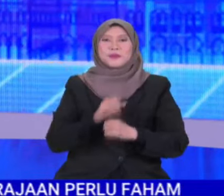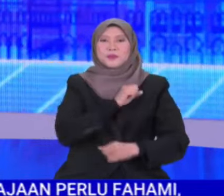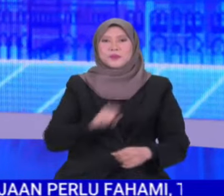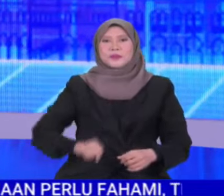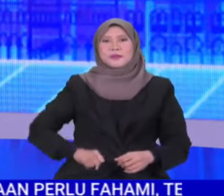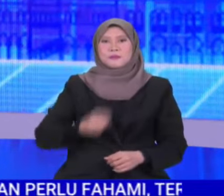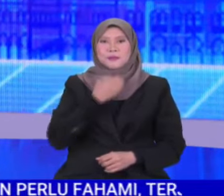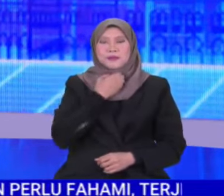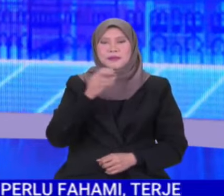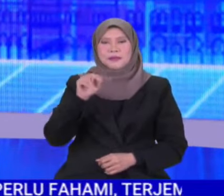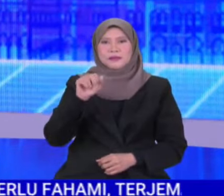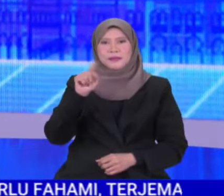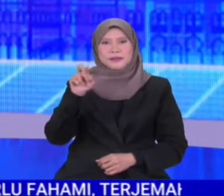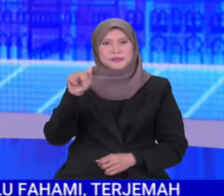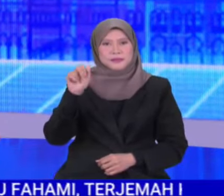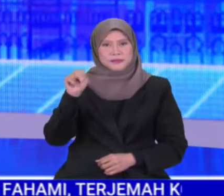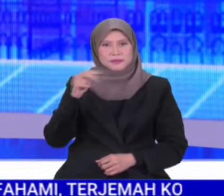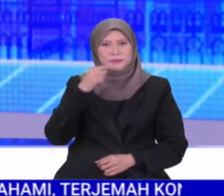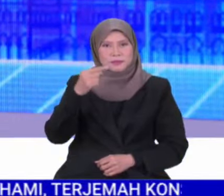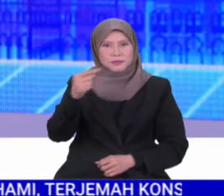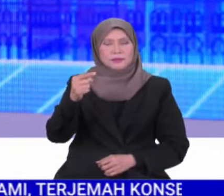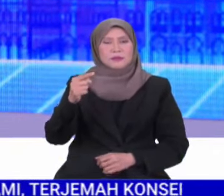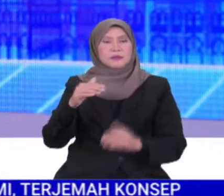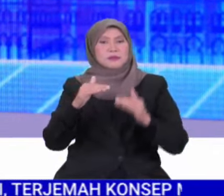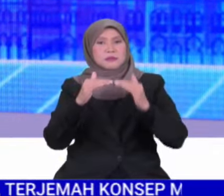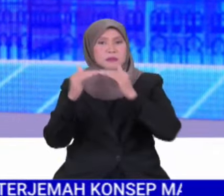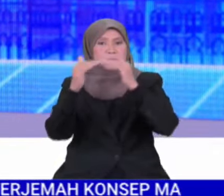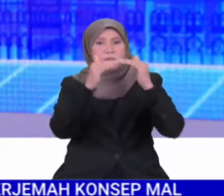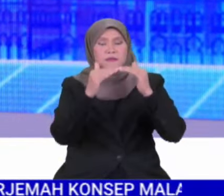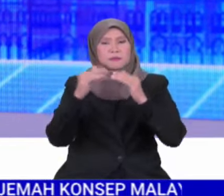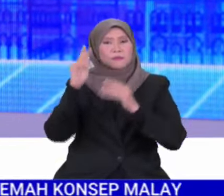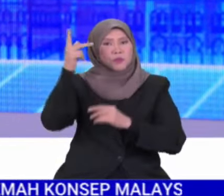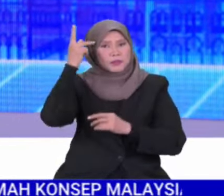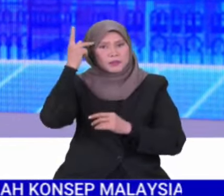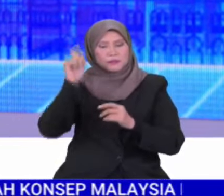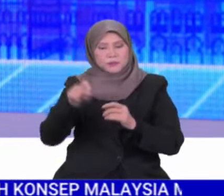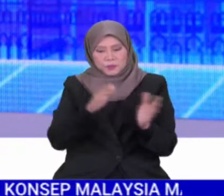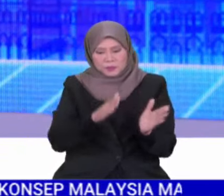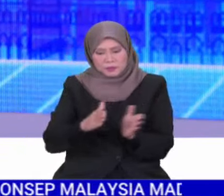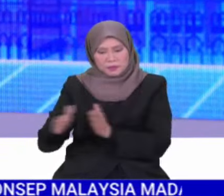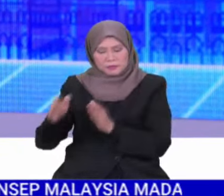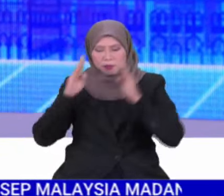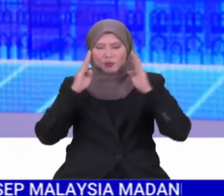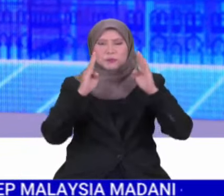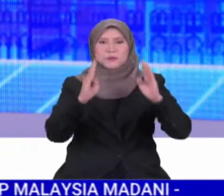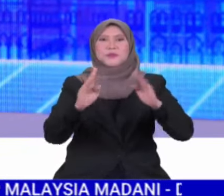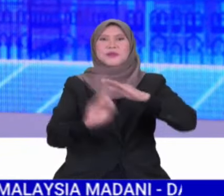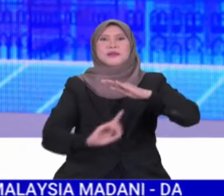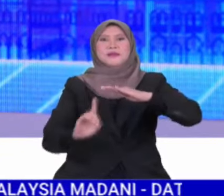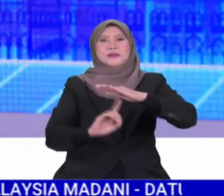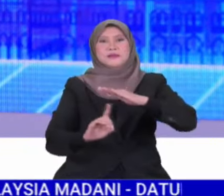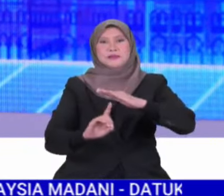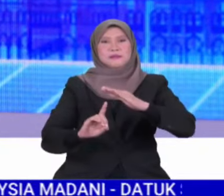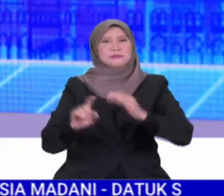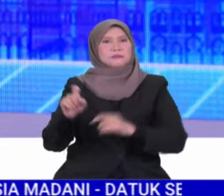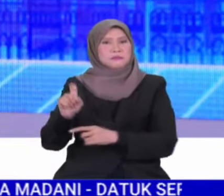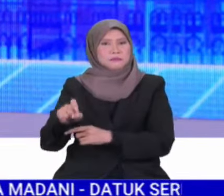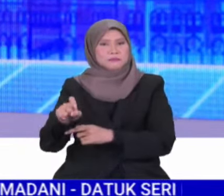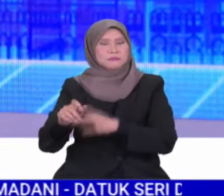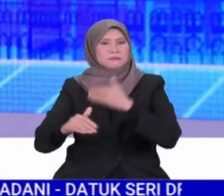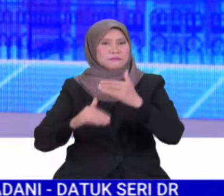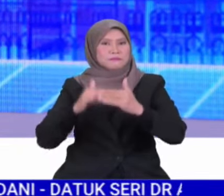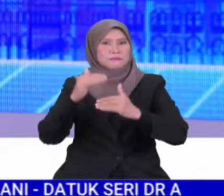Perak Sultan Nazrin Shah bertitah, kestabilan politik akan membolehkan perancang memberi tumpuan melaksanakan dasar dan langkah yang perlu